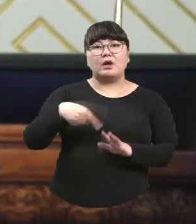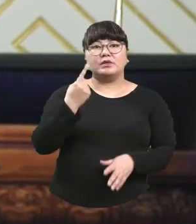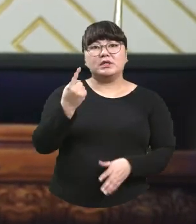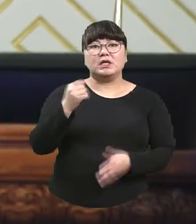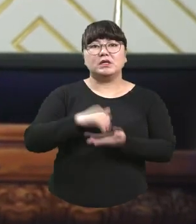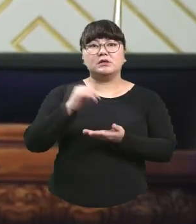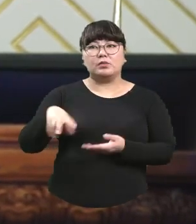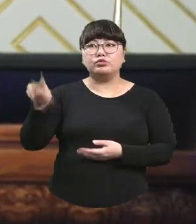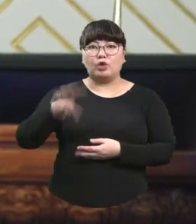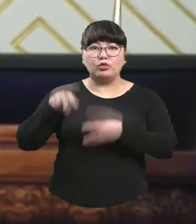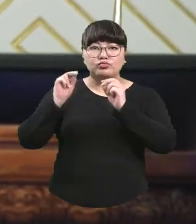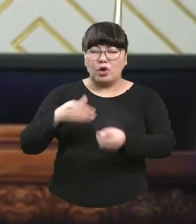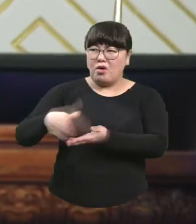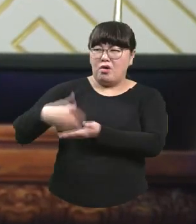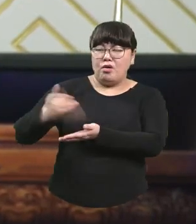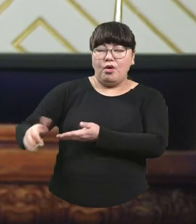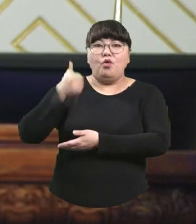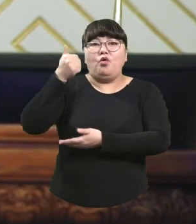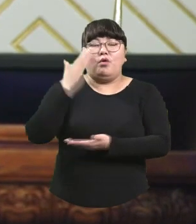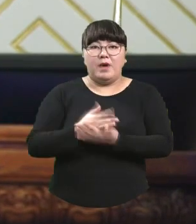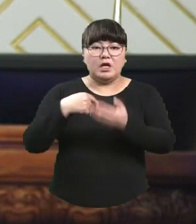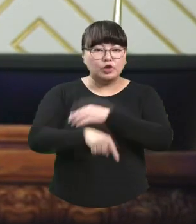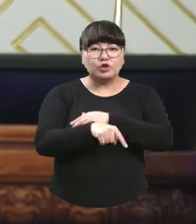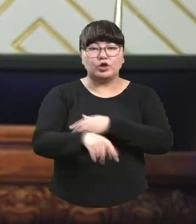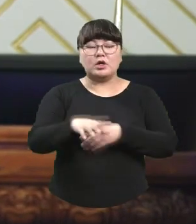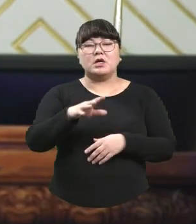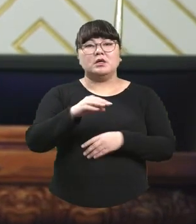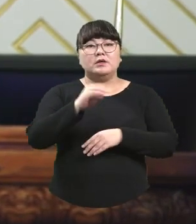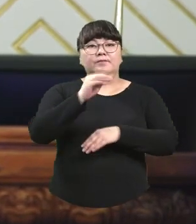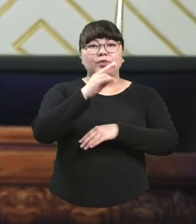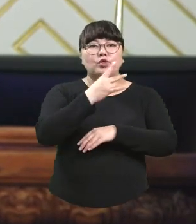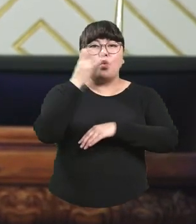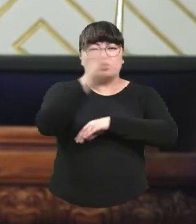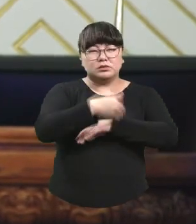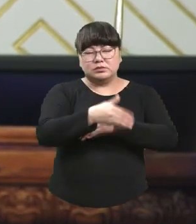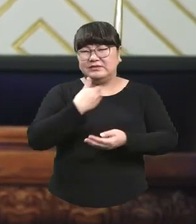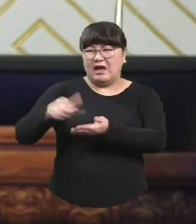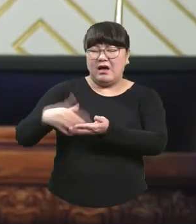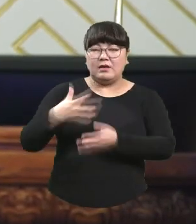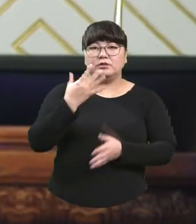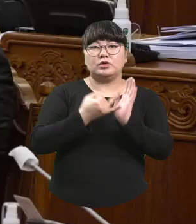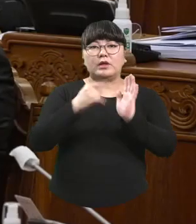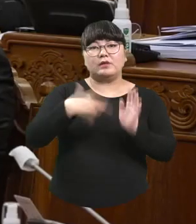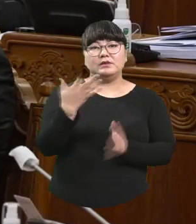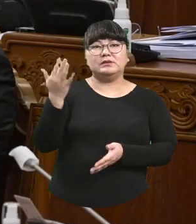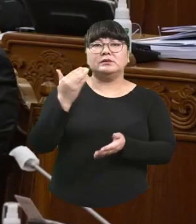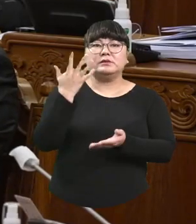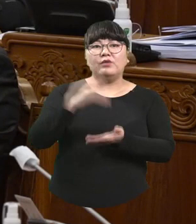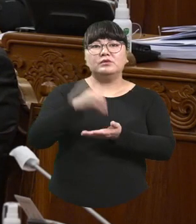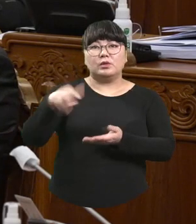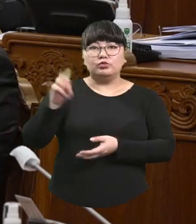13.1 тэрбум доллар болсон. Энэ дундаа нүүрс экспорт 7.5 тэрбум доллар болж одоо үндсэндээ бараг 2 дахин